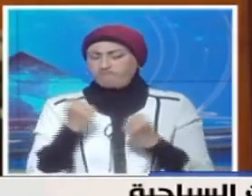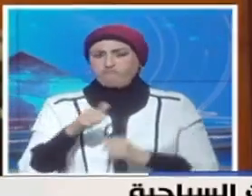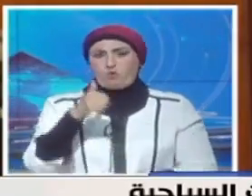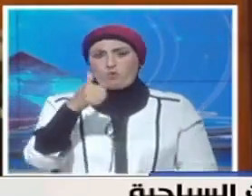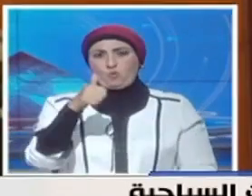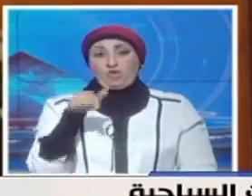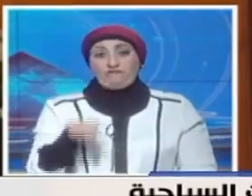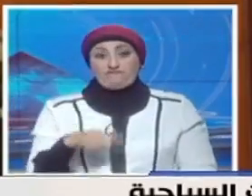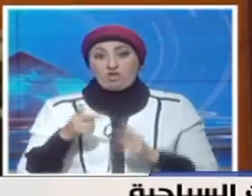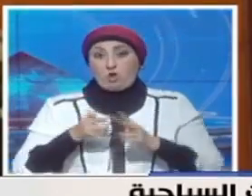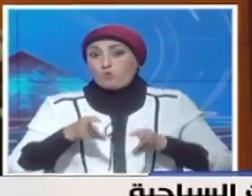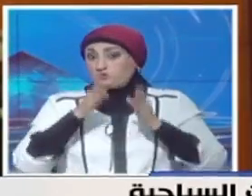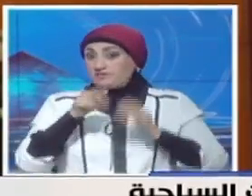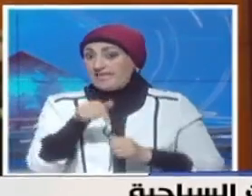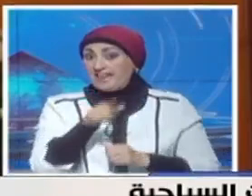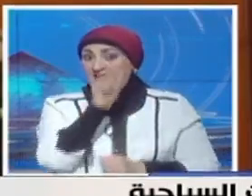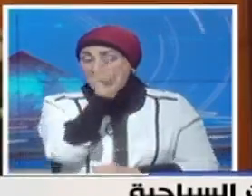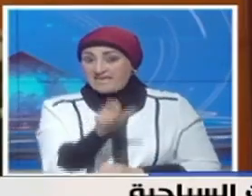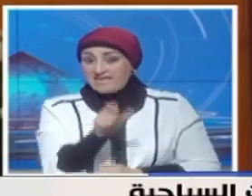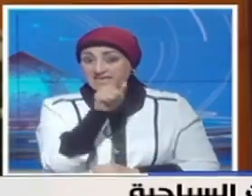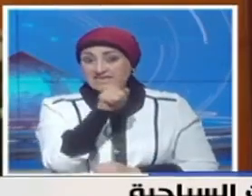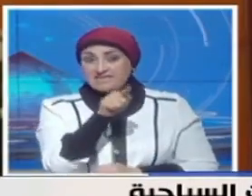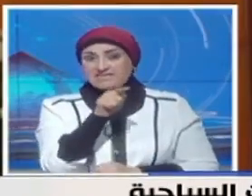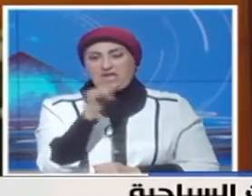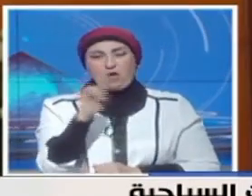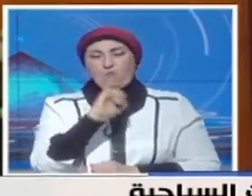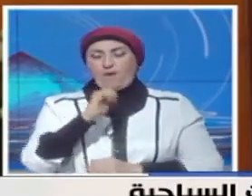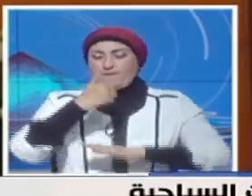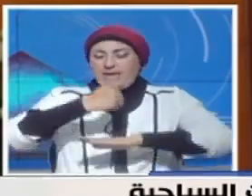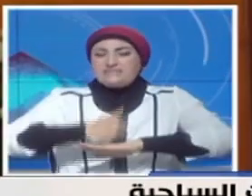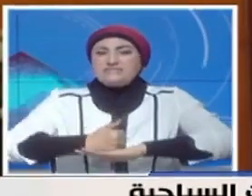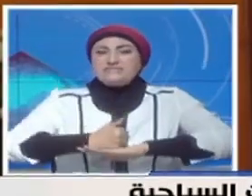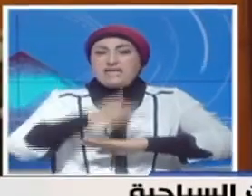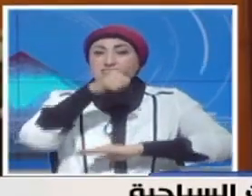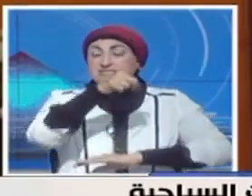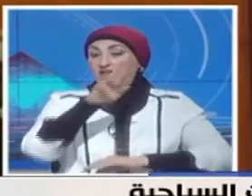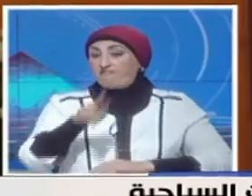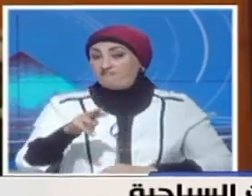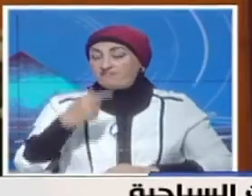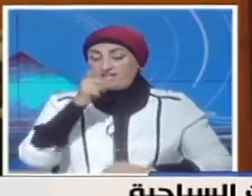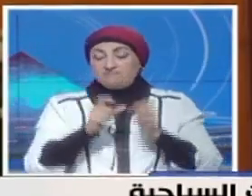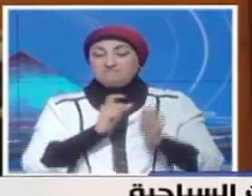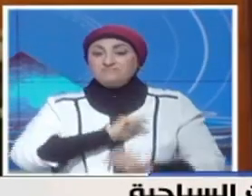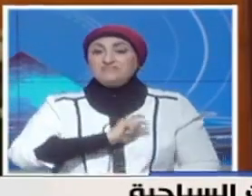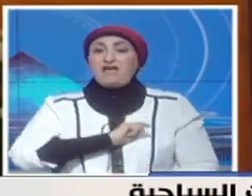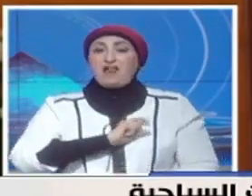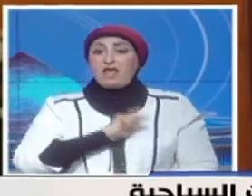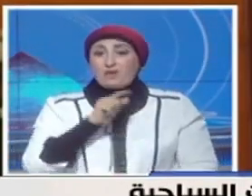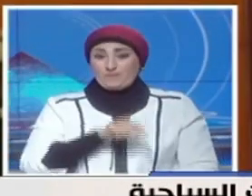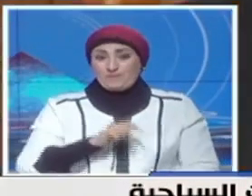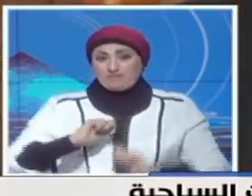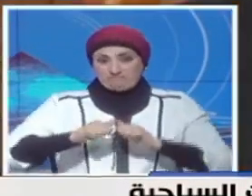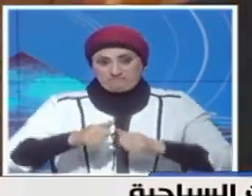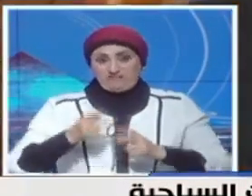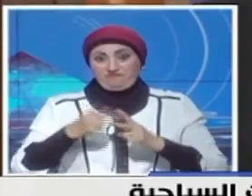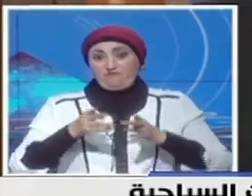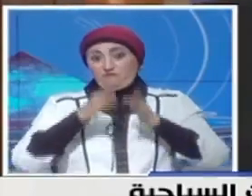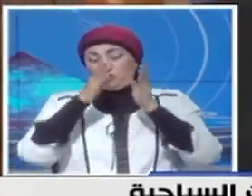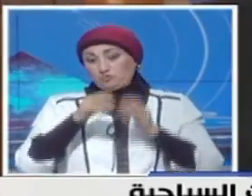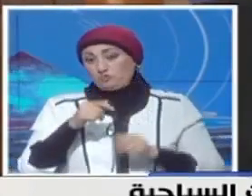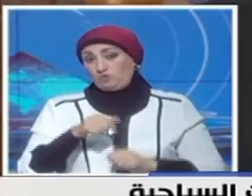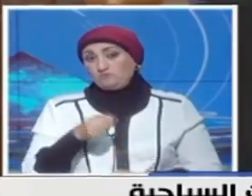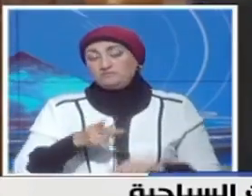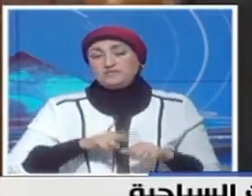في الاوتيل، هي بصراحه اللي وضعت عندنا حجر الاساس ان احنا نقدر نستقبل الطلبه في عندنا في الفندق. النهارده